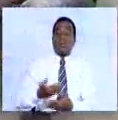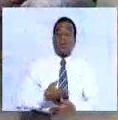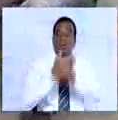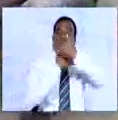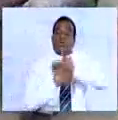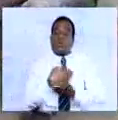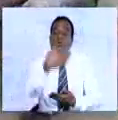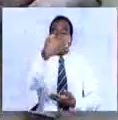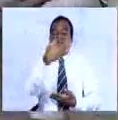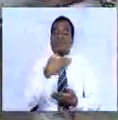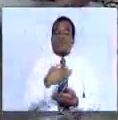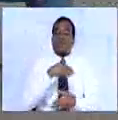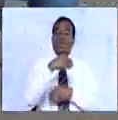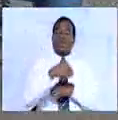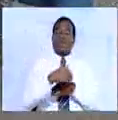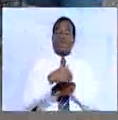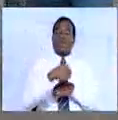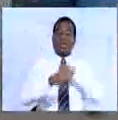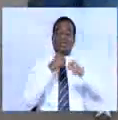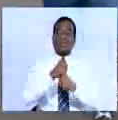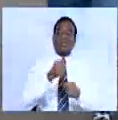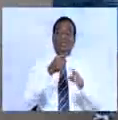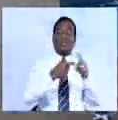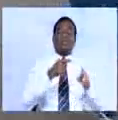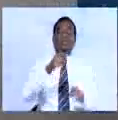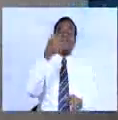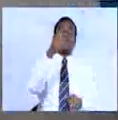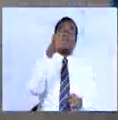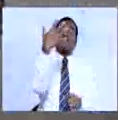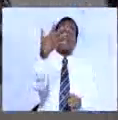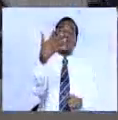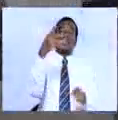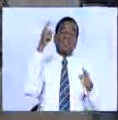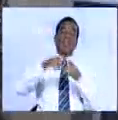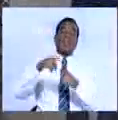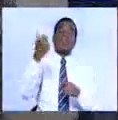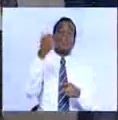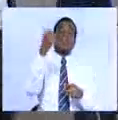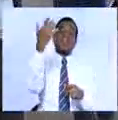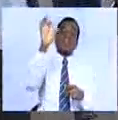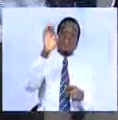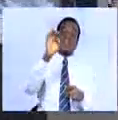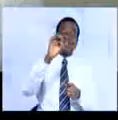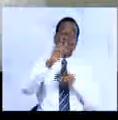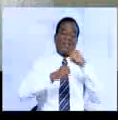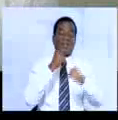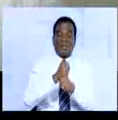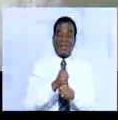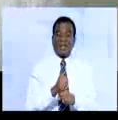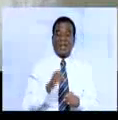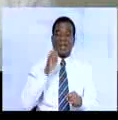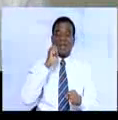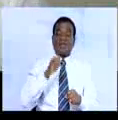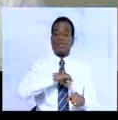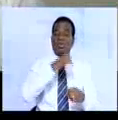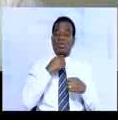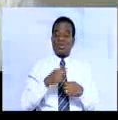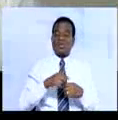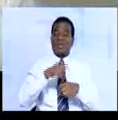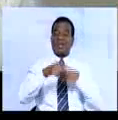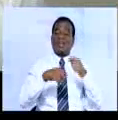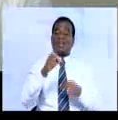population. Âgées de 15 à 19 ans, elles ignorent pour la plupart les risques liés à la sexualité. J'étais en 3e,